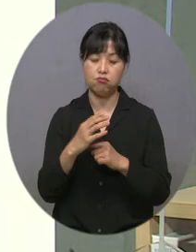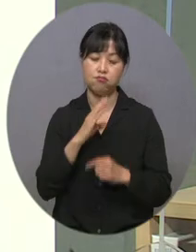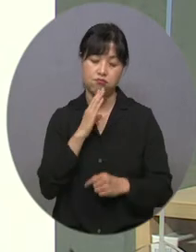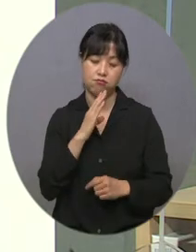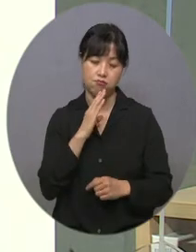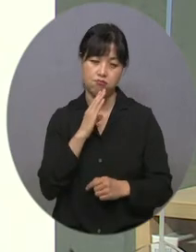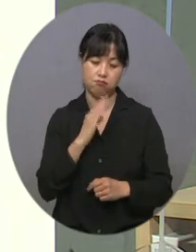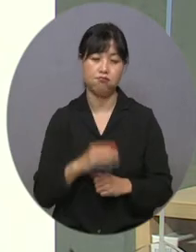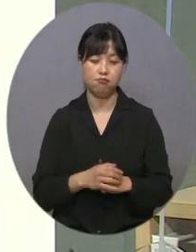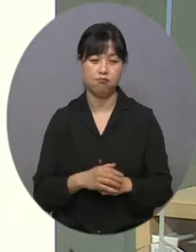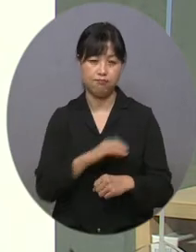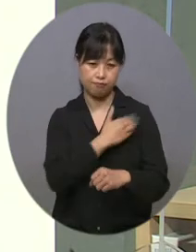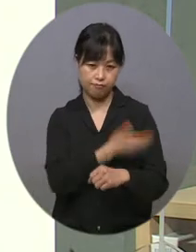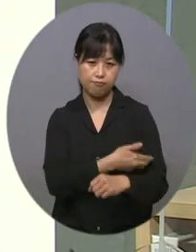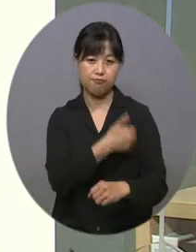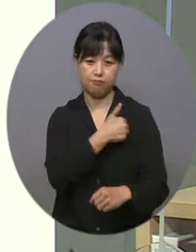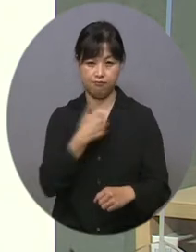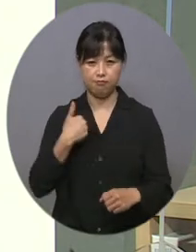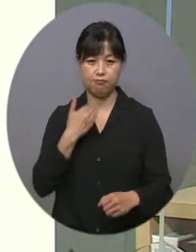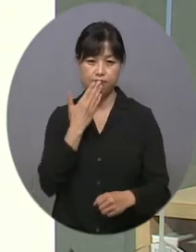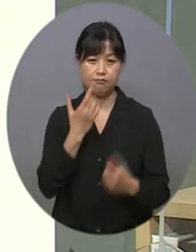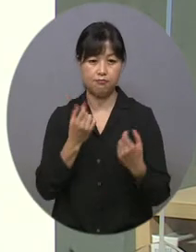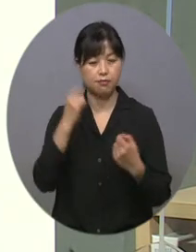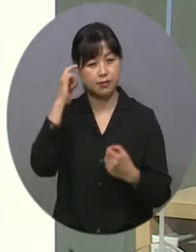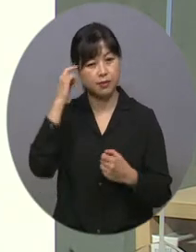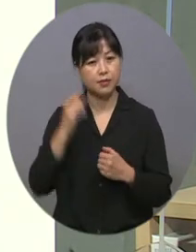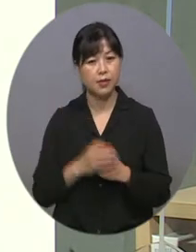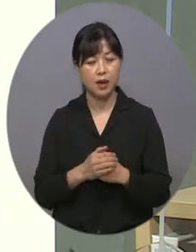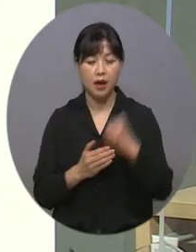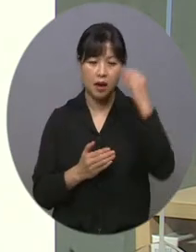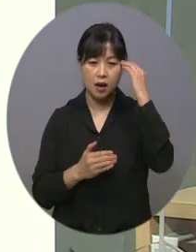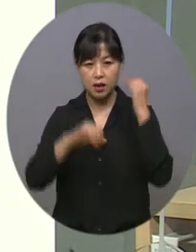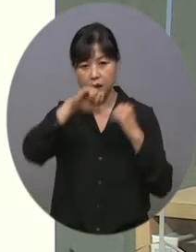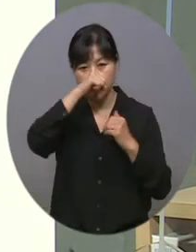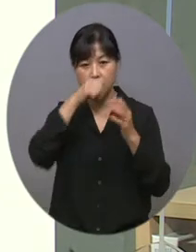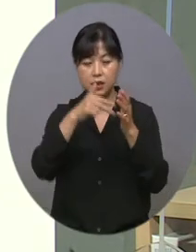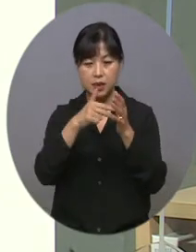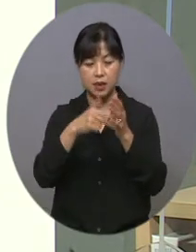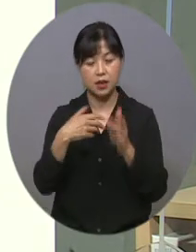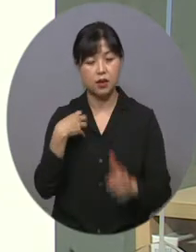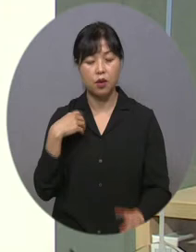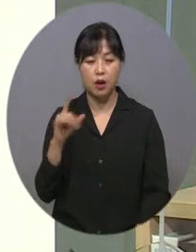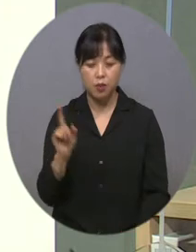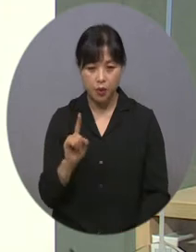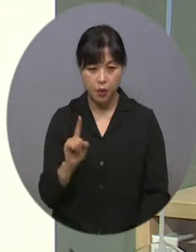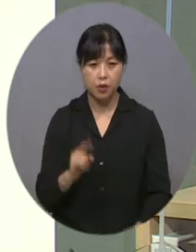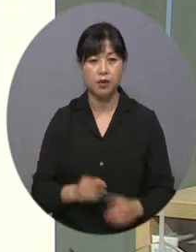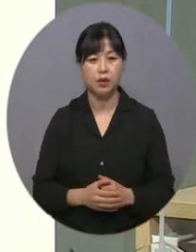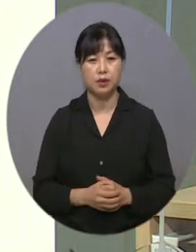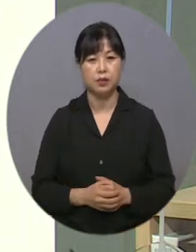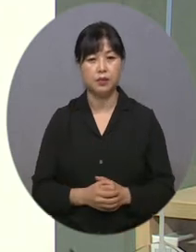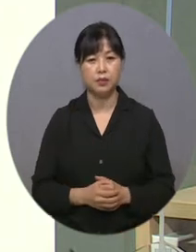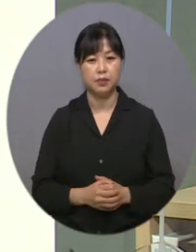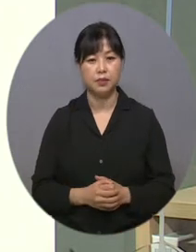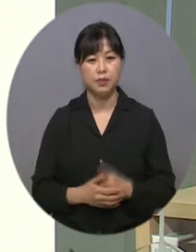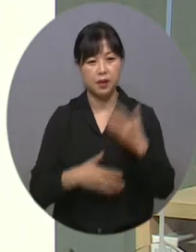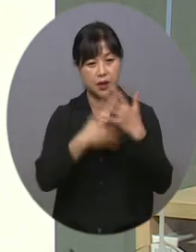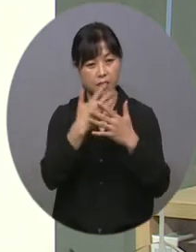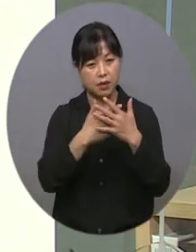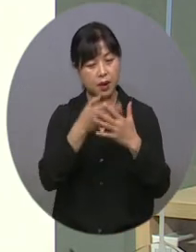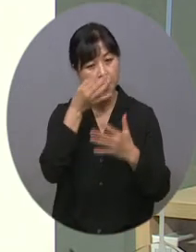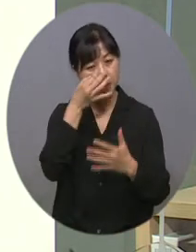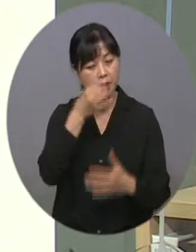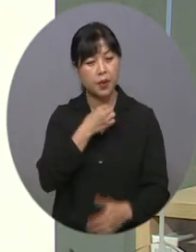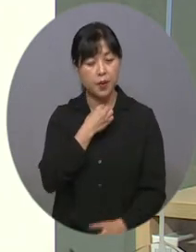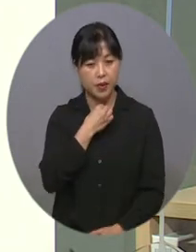그럼 여기서 잠깐 한 아프리카 재단의 역할이 뭔지 먼저 준비된 영상이